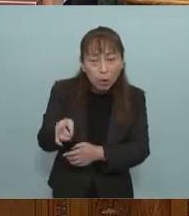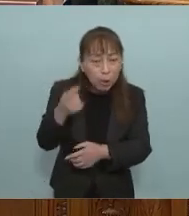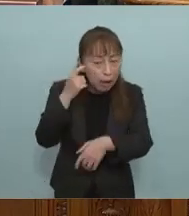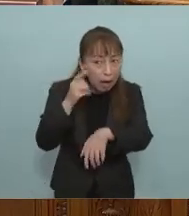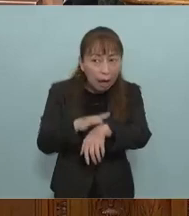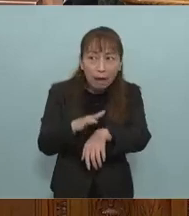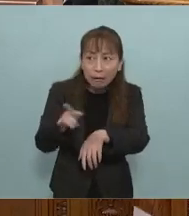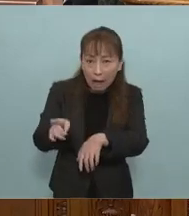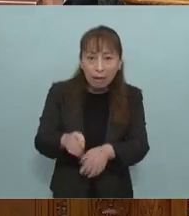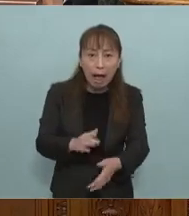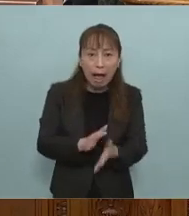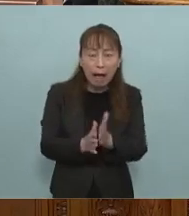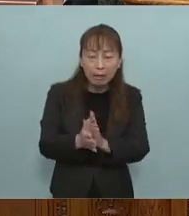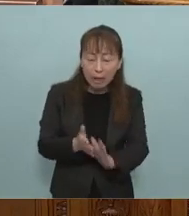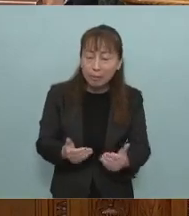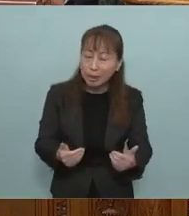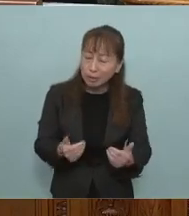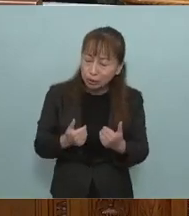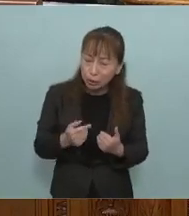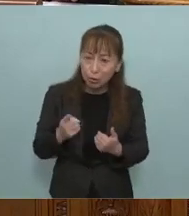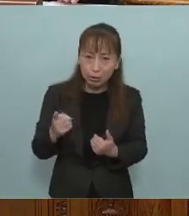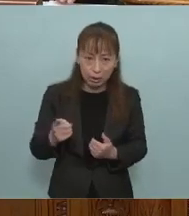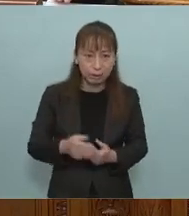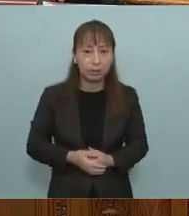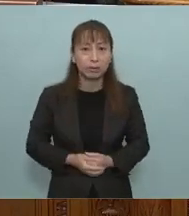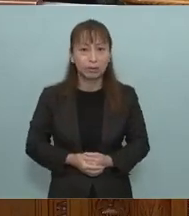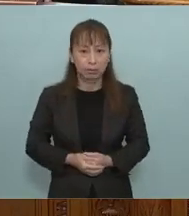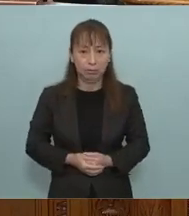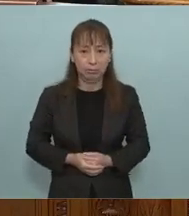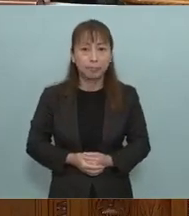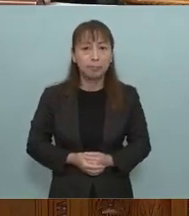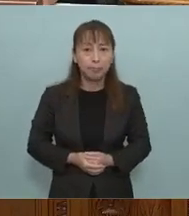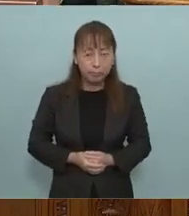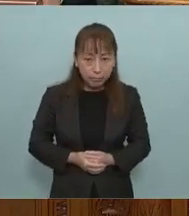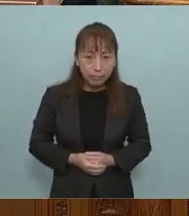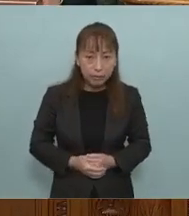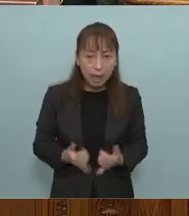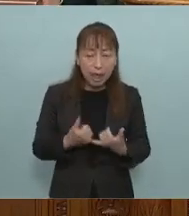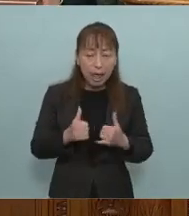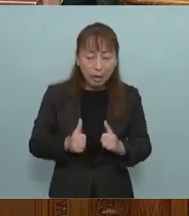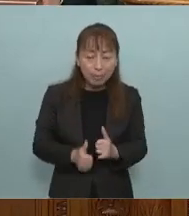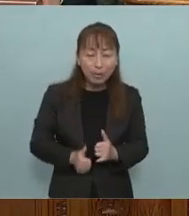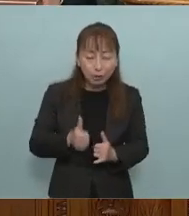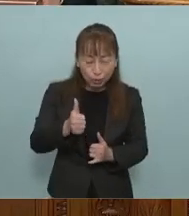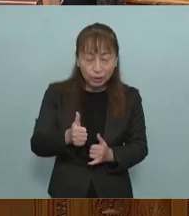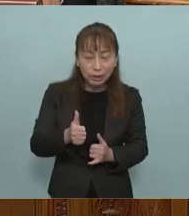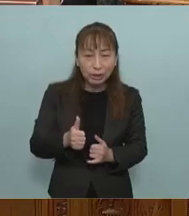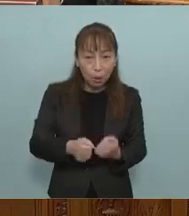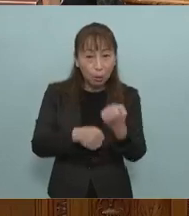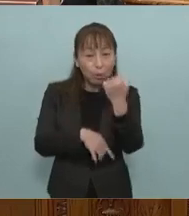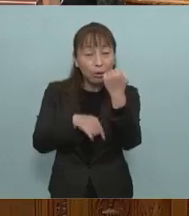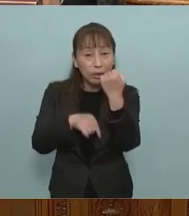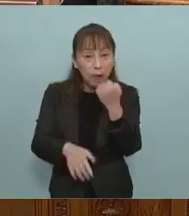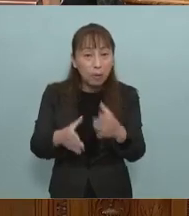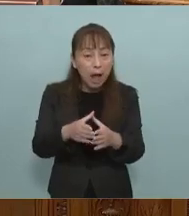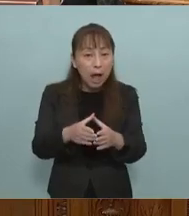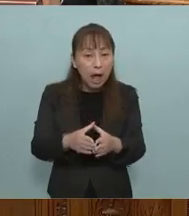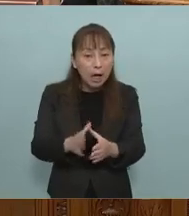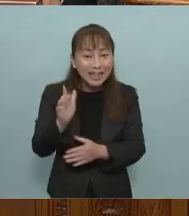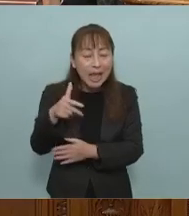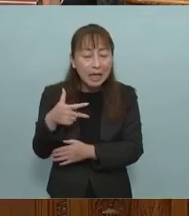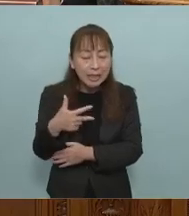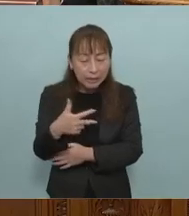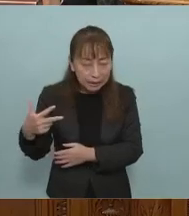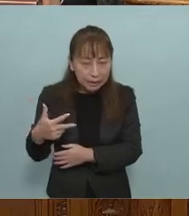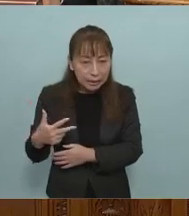今、改めて政治に求められています。また、民主主義の土台は、政治に対する国民の信頼であ